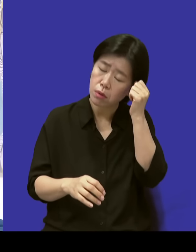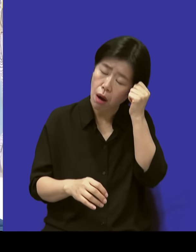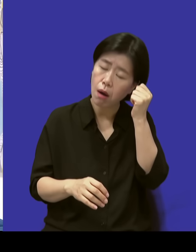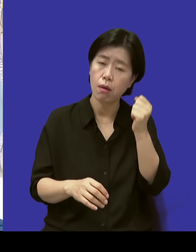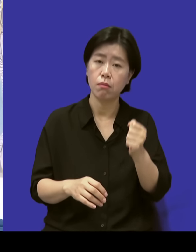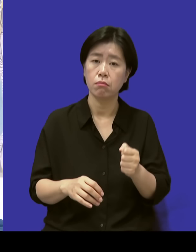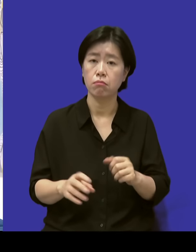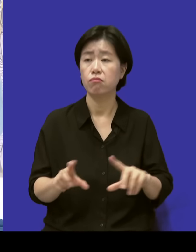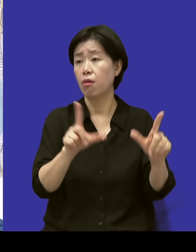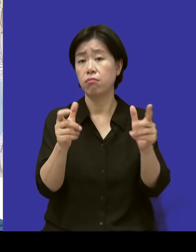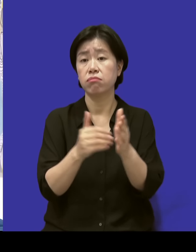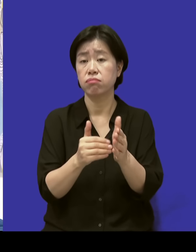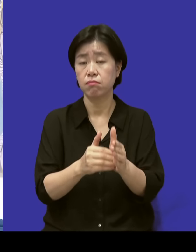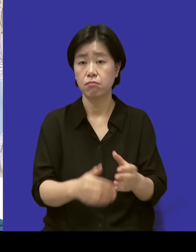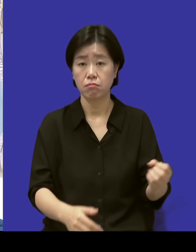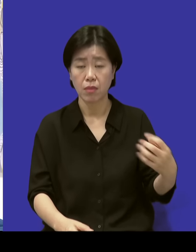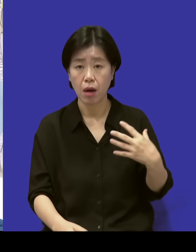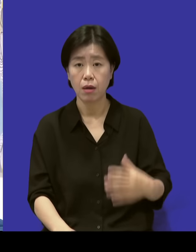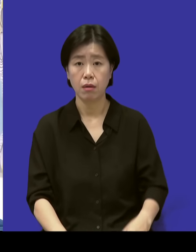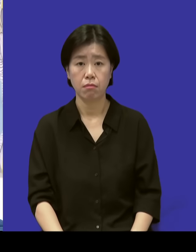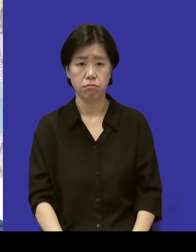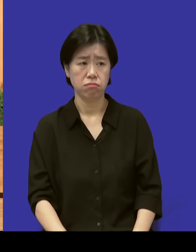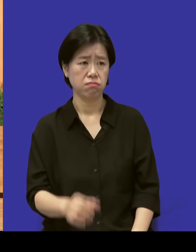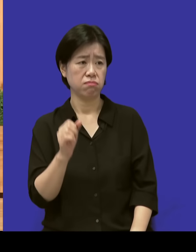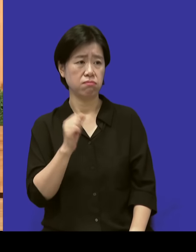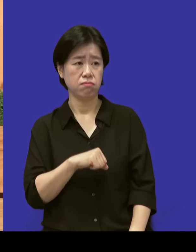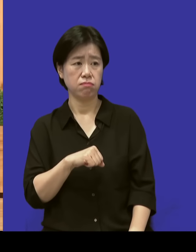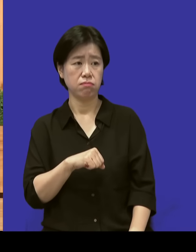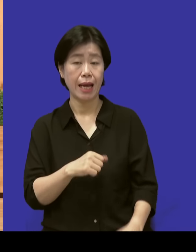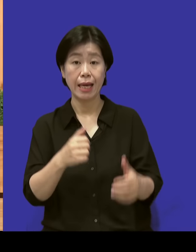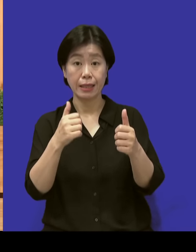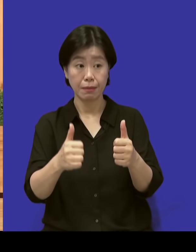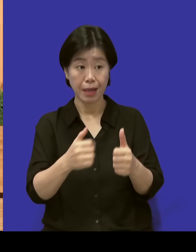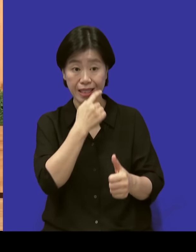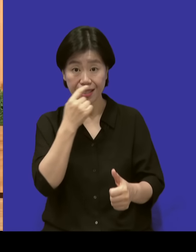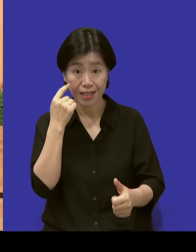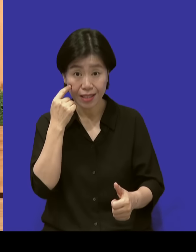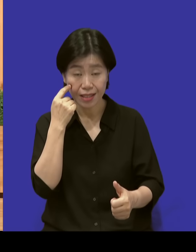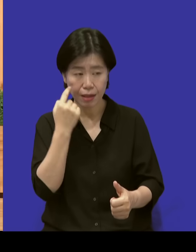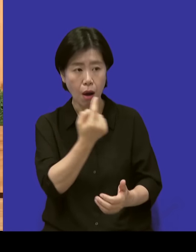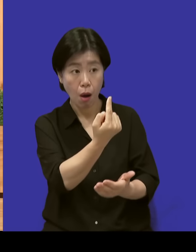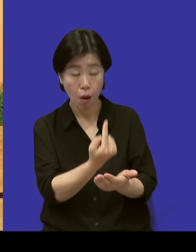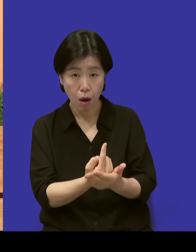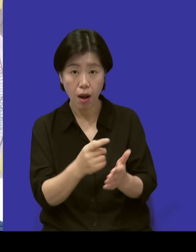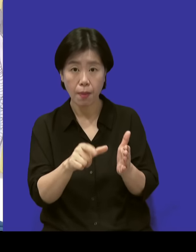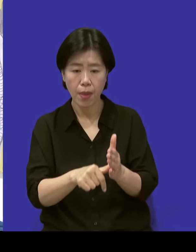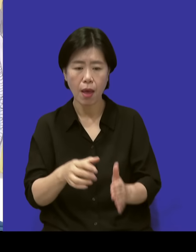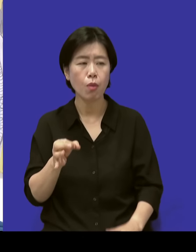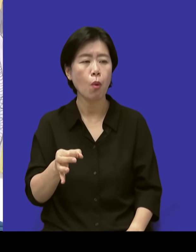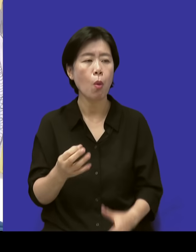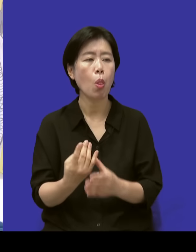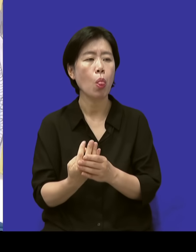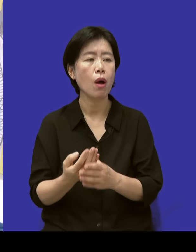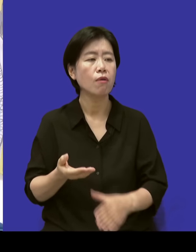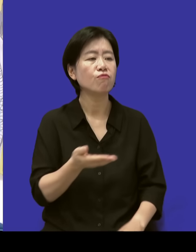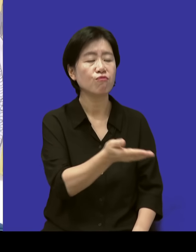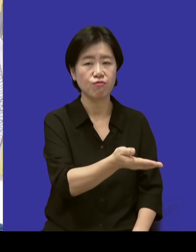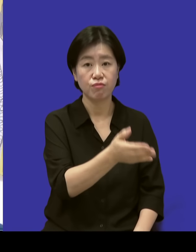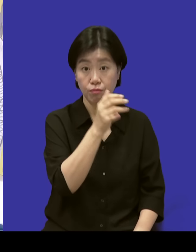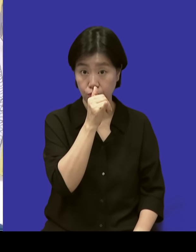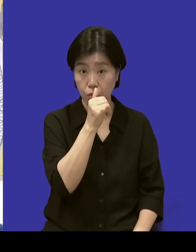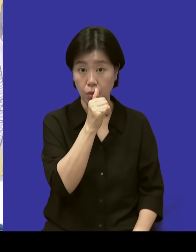그 돈을 줘요. 증인 출석 비용을 줘요. 아 그래요? 그래서 그때 현찰이 이제 생기는 거죠. 예, 예. 제가 그걸